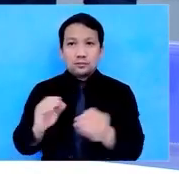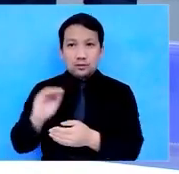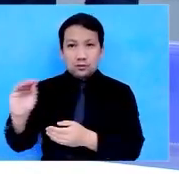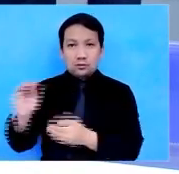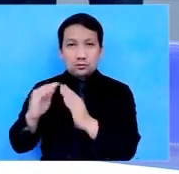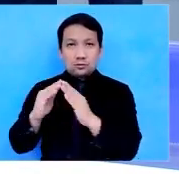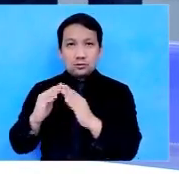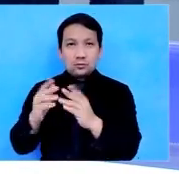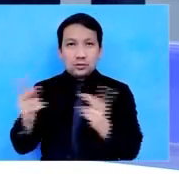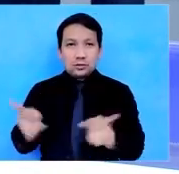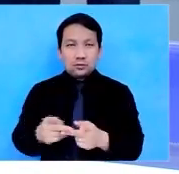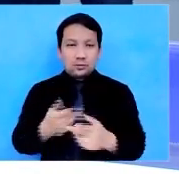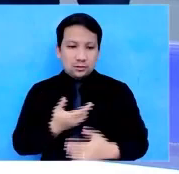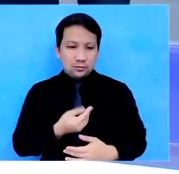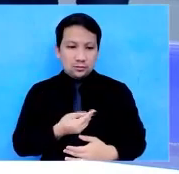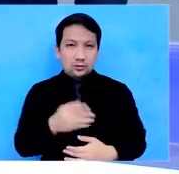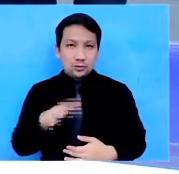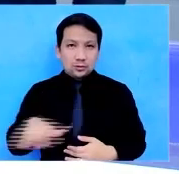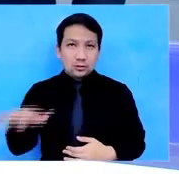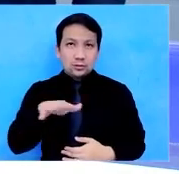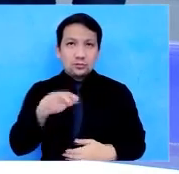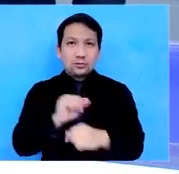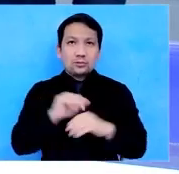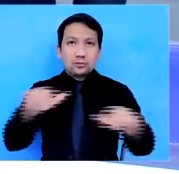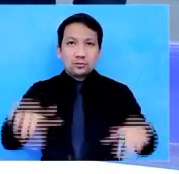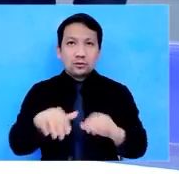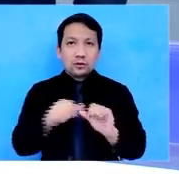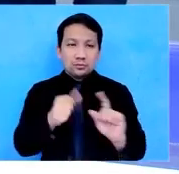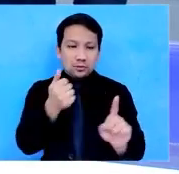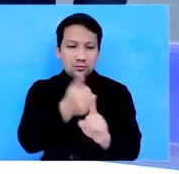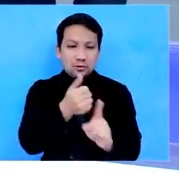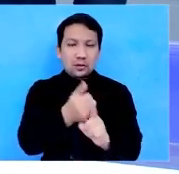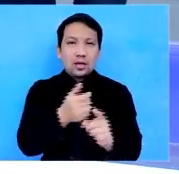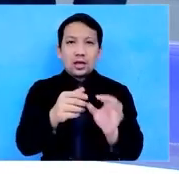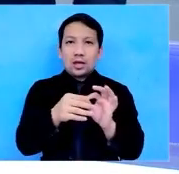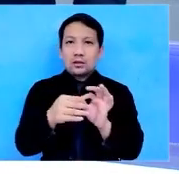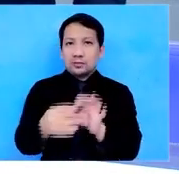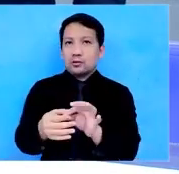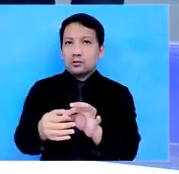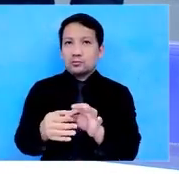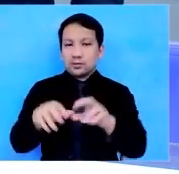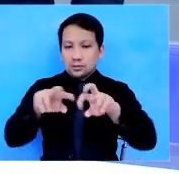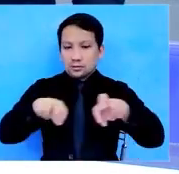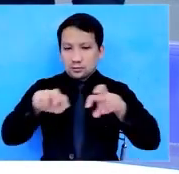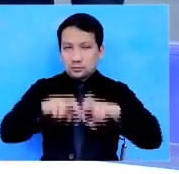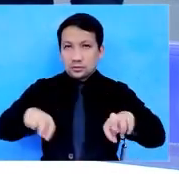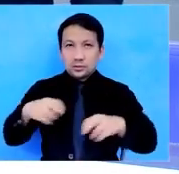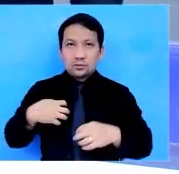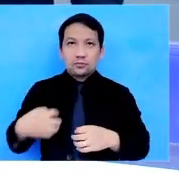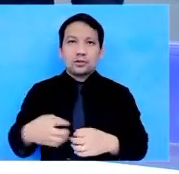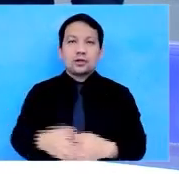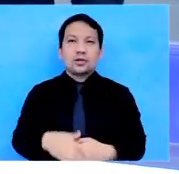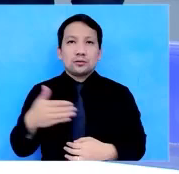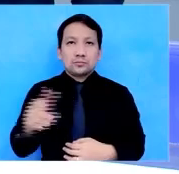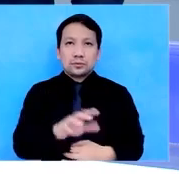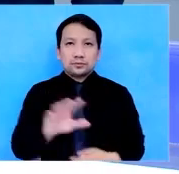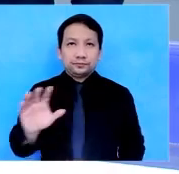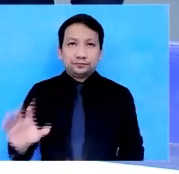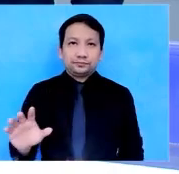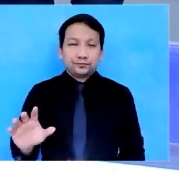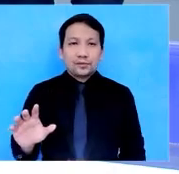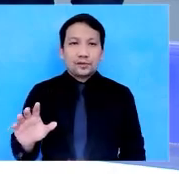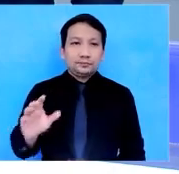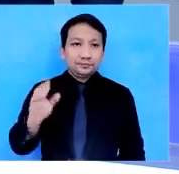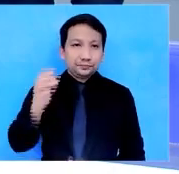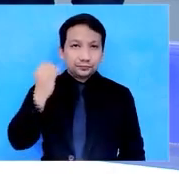ari-arian. Natatakot na raw ang mga trabahador nila na sila naman ang salakayin at halughugin ng mga pulis. Nasa front line ng balitang